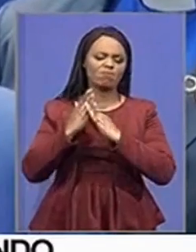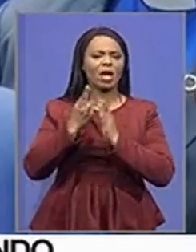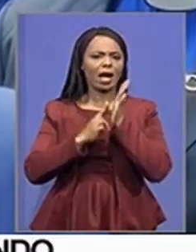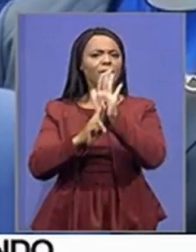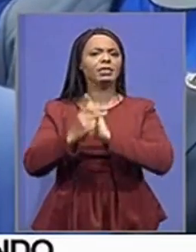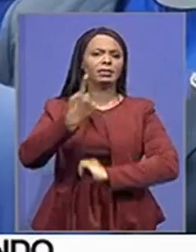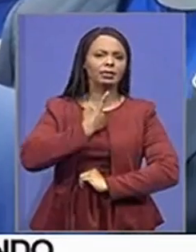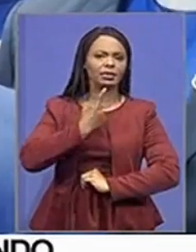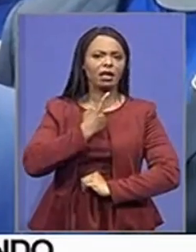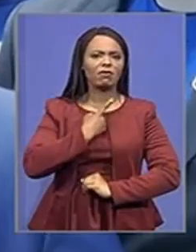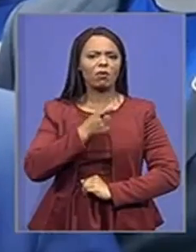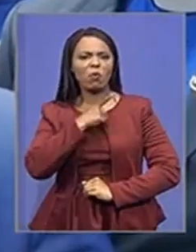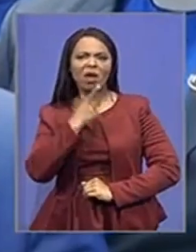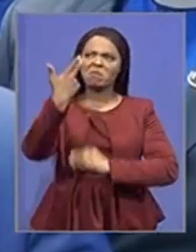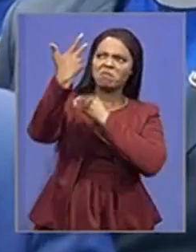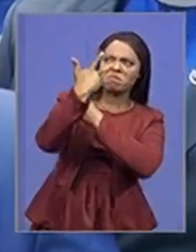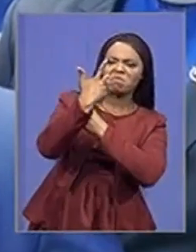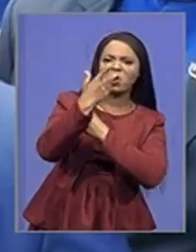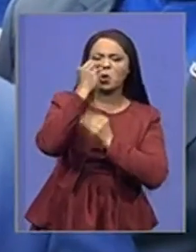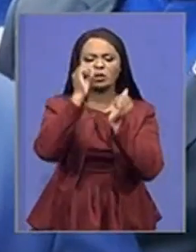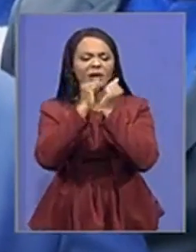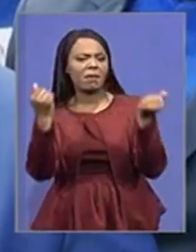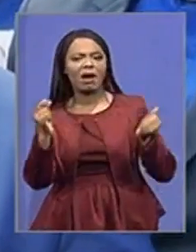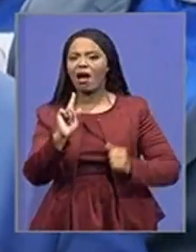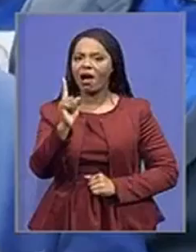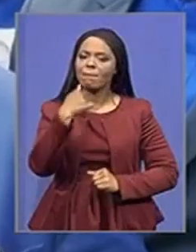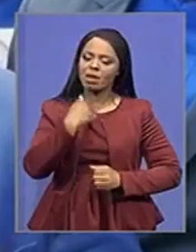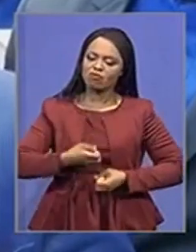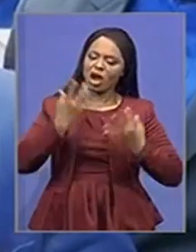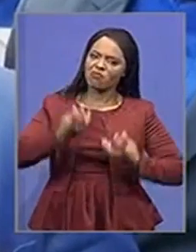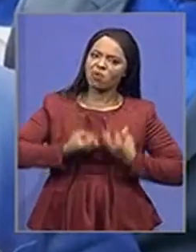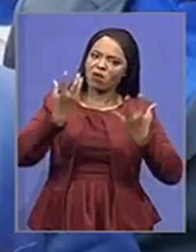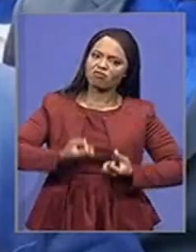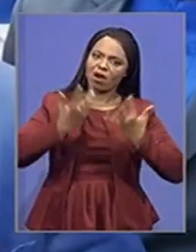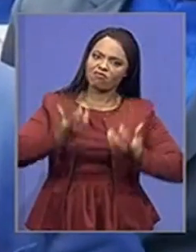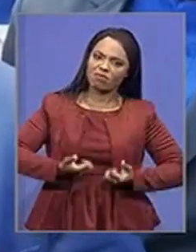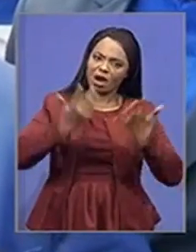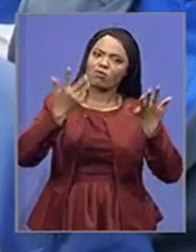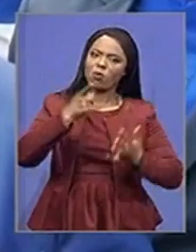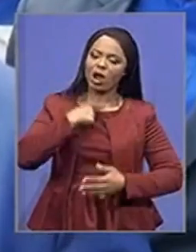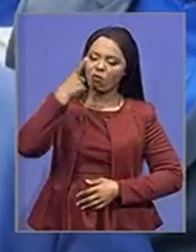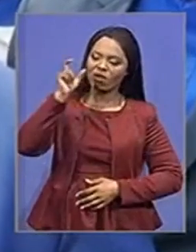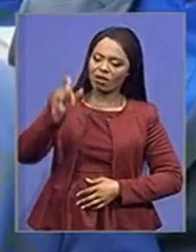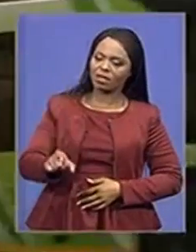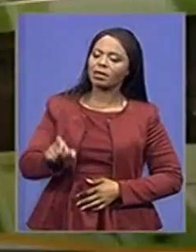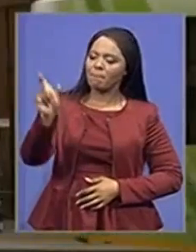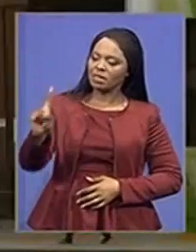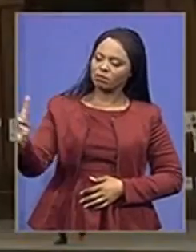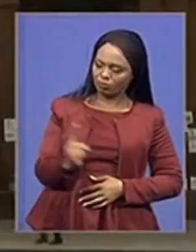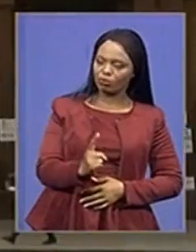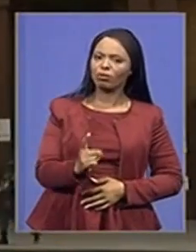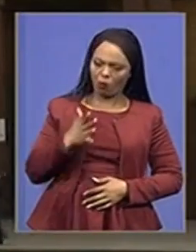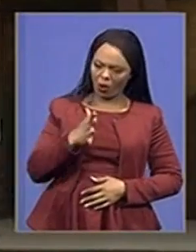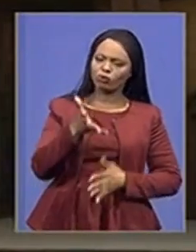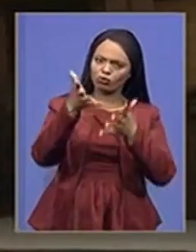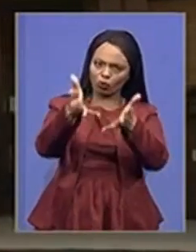rwaka di-TV, dipampiring, di-clipsing everywhere. At least motho o tla tla a ntshe bopaki ba ntho a e buang. Fela maloko a